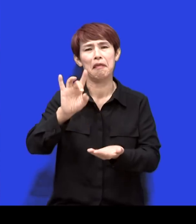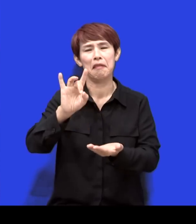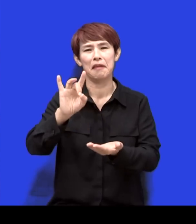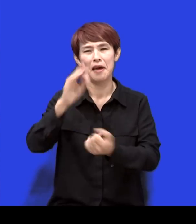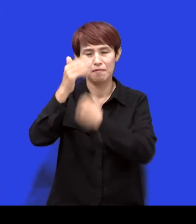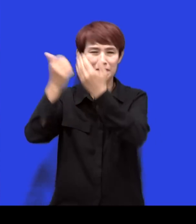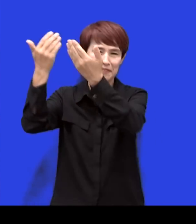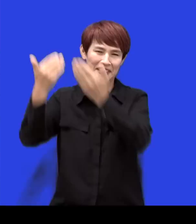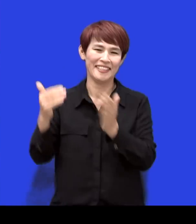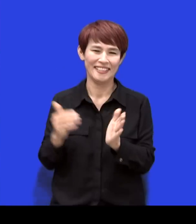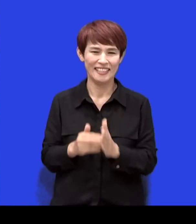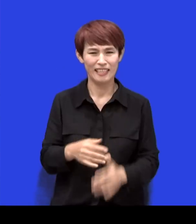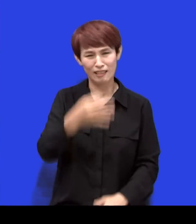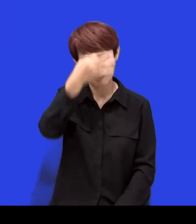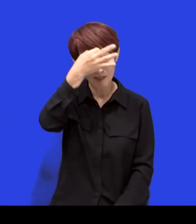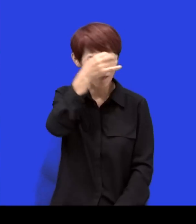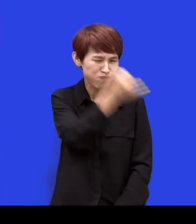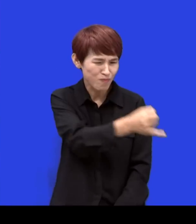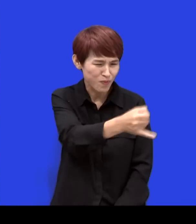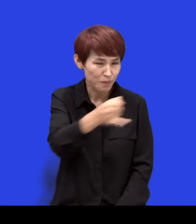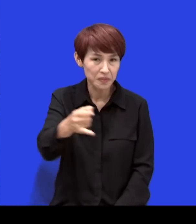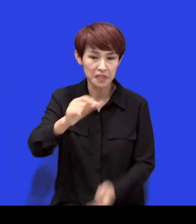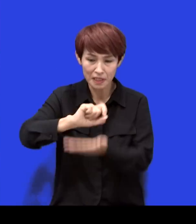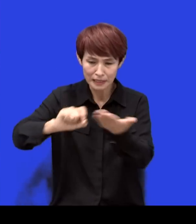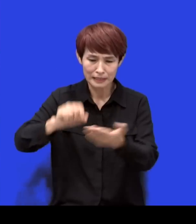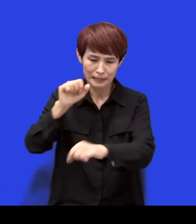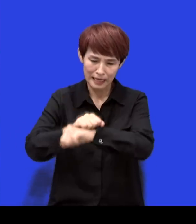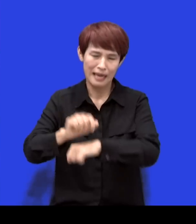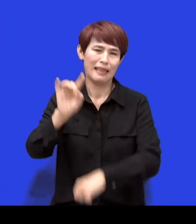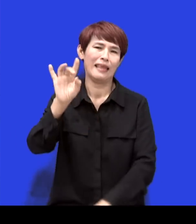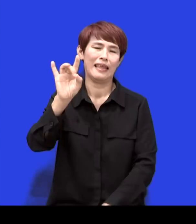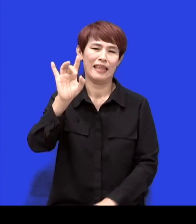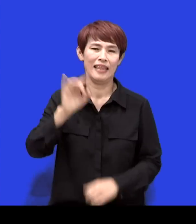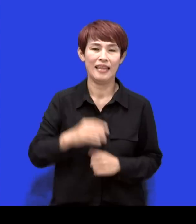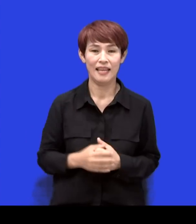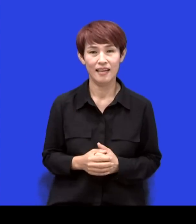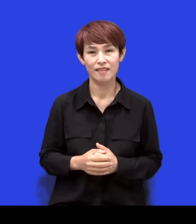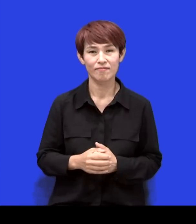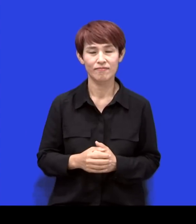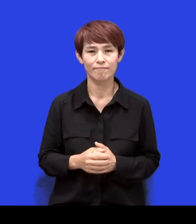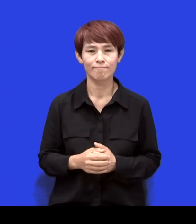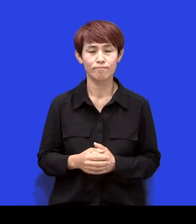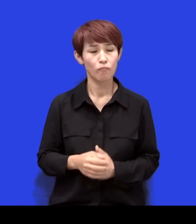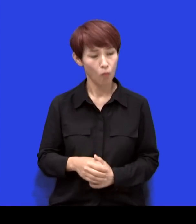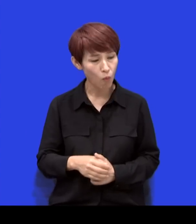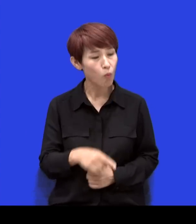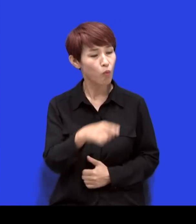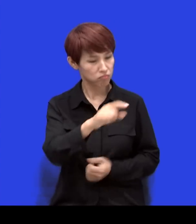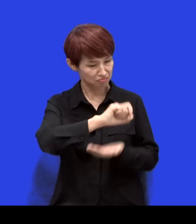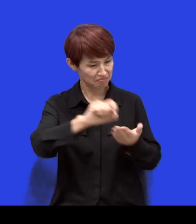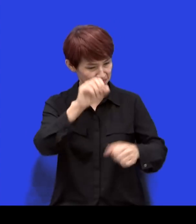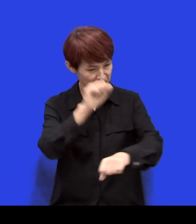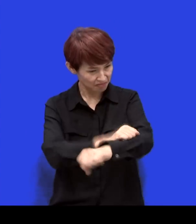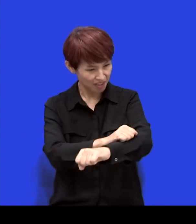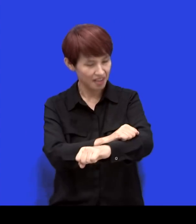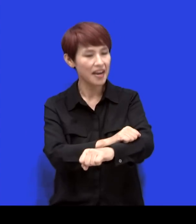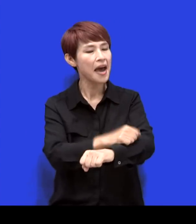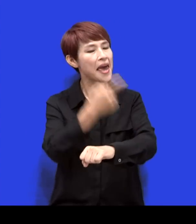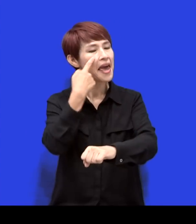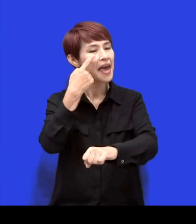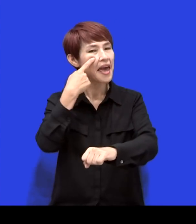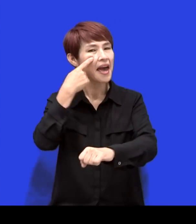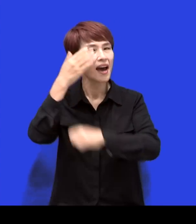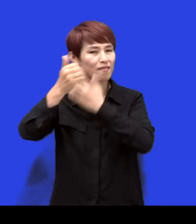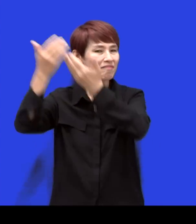아닐까. 왜냐면 재주가 정말 없어요. 아, 그거 그리고 주신 거죠. 그것만 잘할 수 있도록. 그래서 그나마 너가 그걸 잘하니까 네. 한번